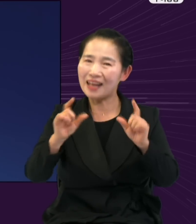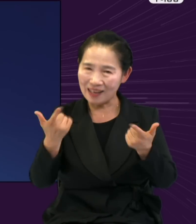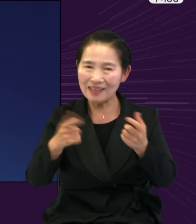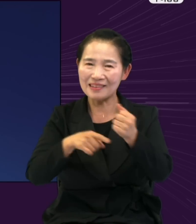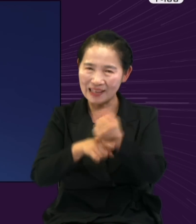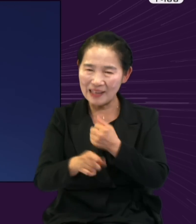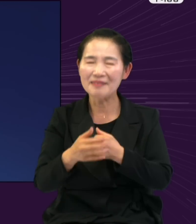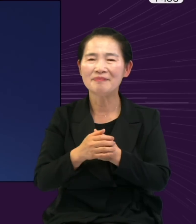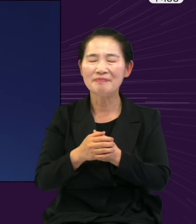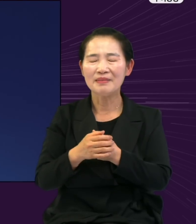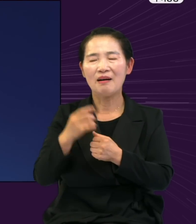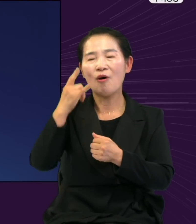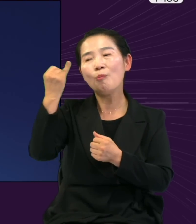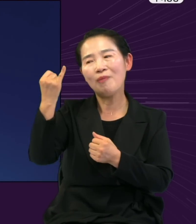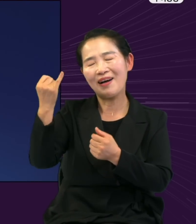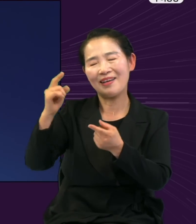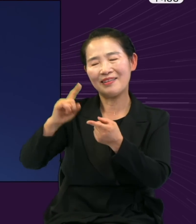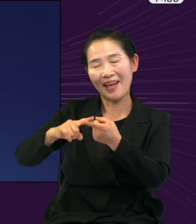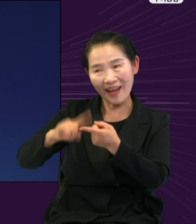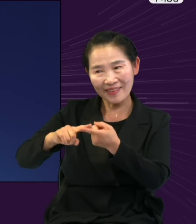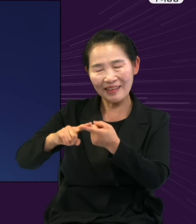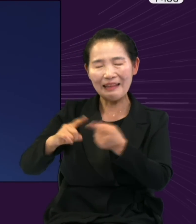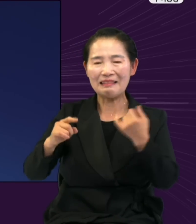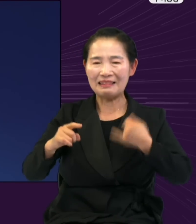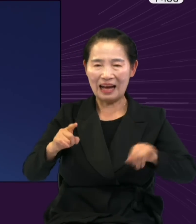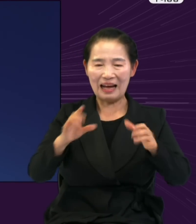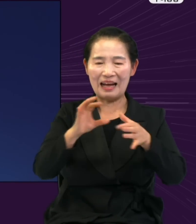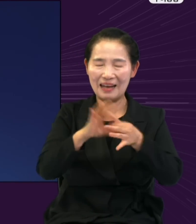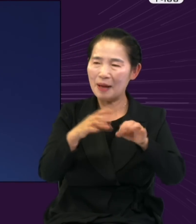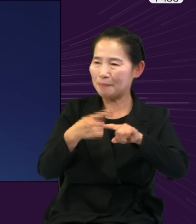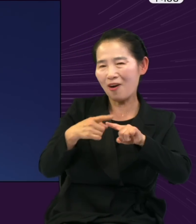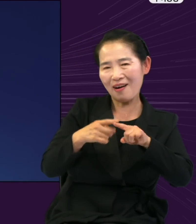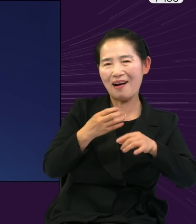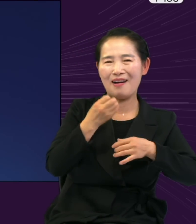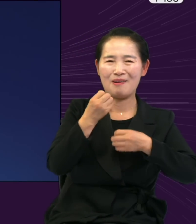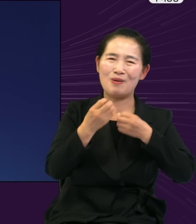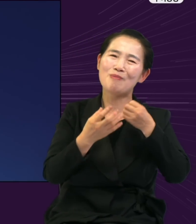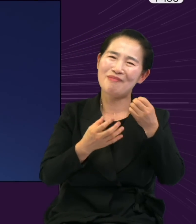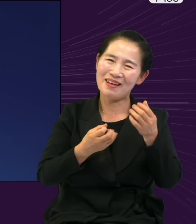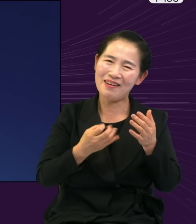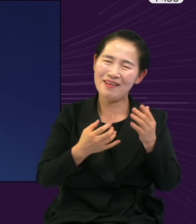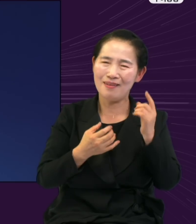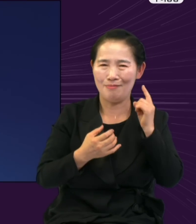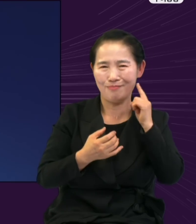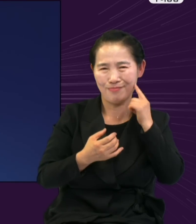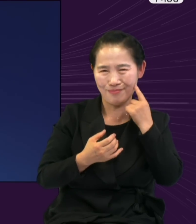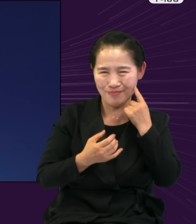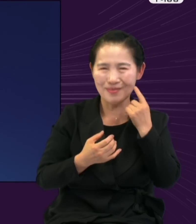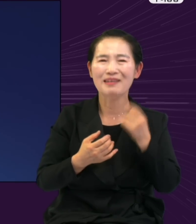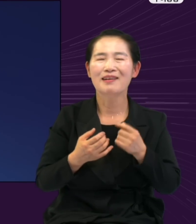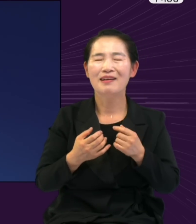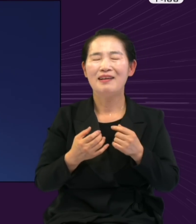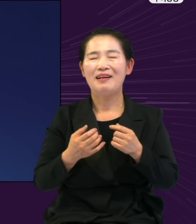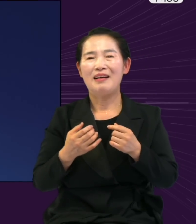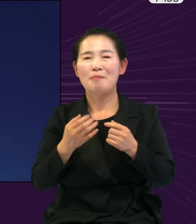저를 평가해 주는 제 딸의 고백입니다. 그 고백 속에 하나님이 저를 운전하셨다고 믿습니다.